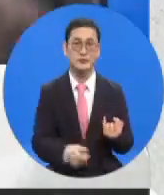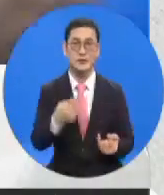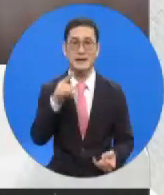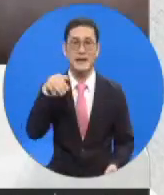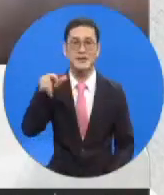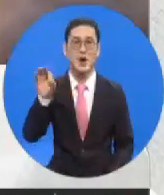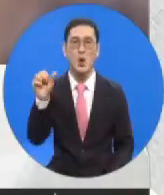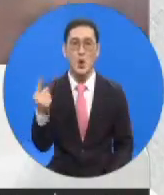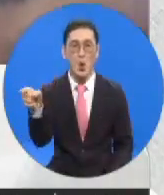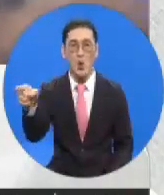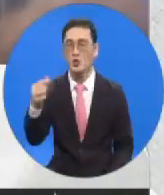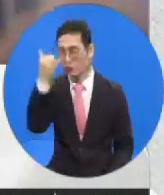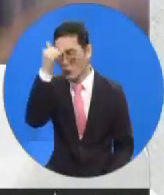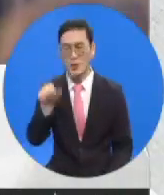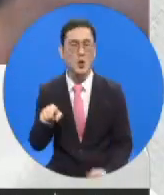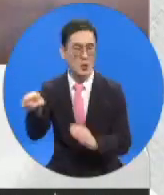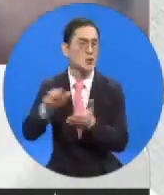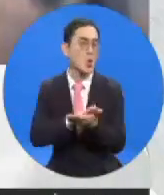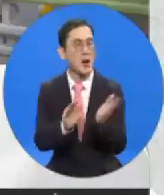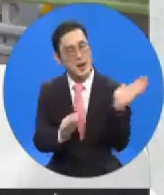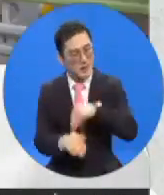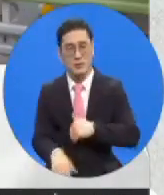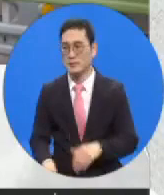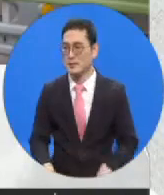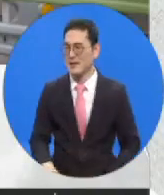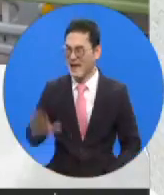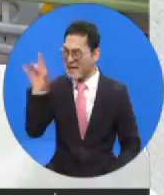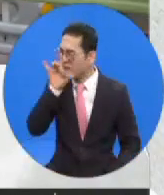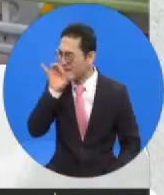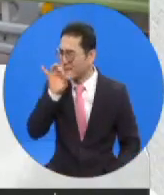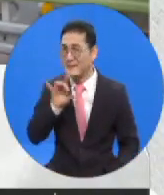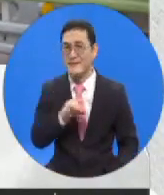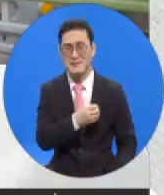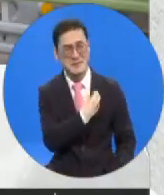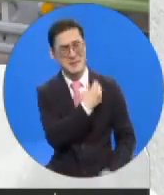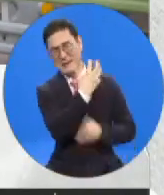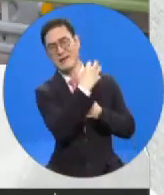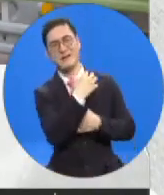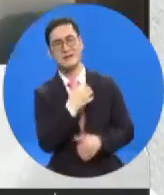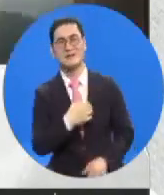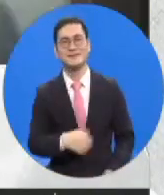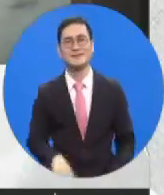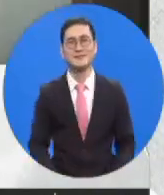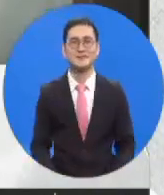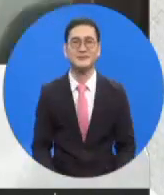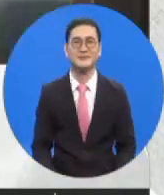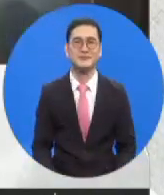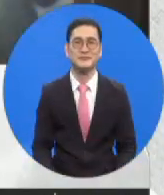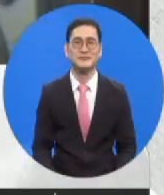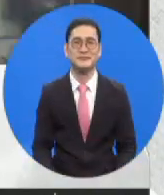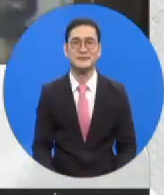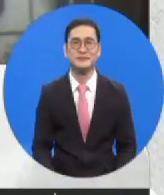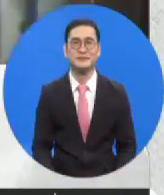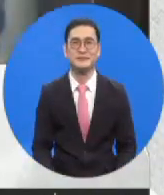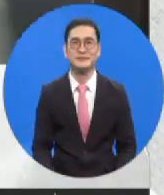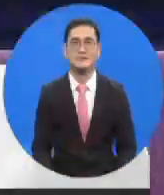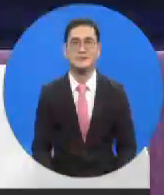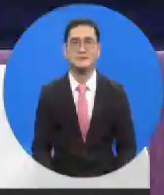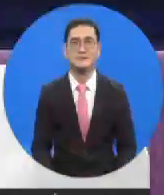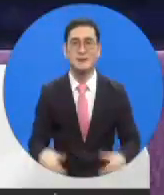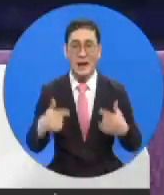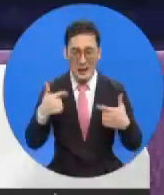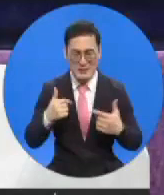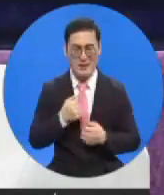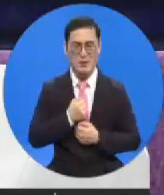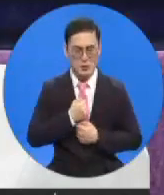아내가 무슨 소리를 하냐고 지금 끝나셨군요. 예, 그래서 못 간 적이 있는데 아마 이런 생활을 좀 우리가 하는 것이